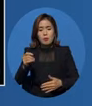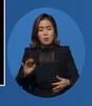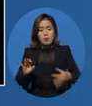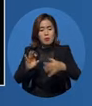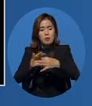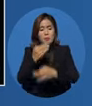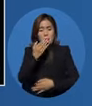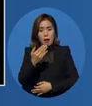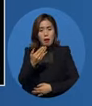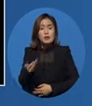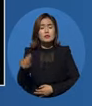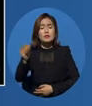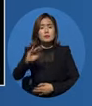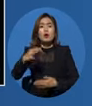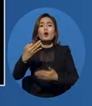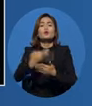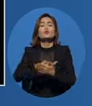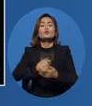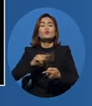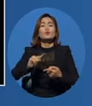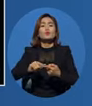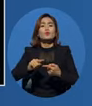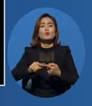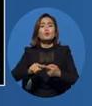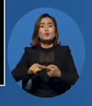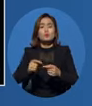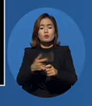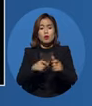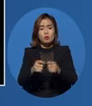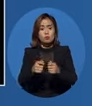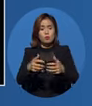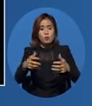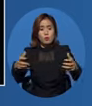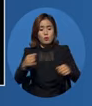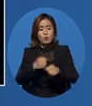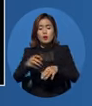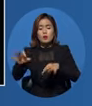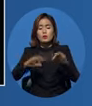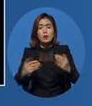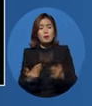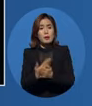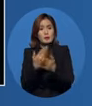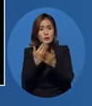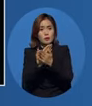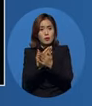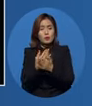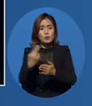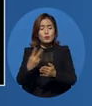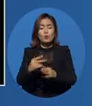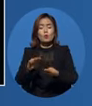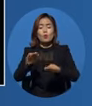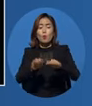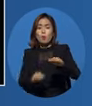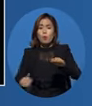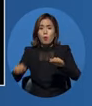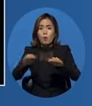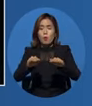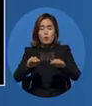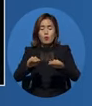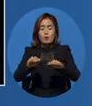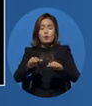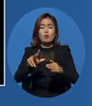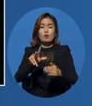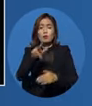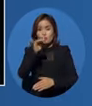하지만 소득을 중대 시켜서 경제를 활성화 시키고 또 양극화를 해소하는 측면이 분명히